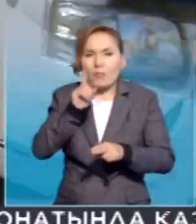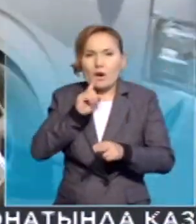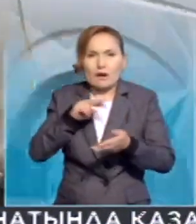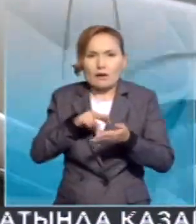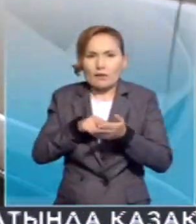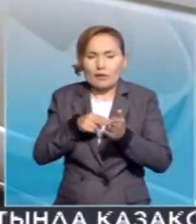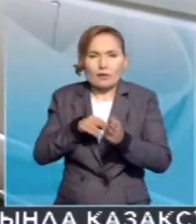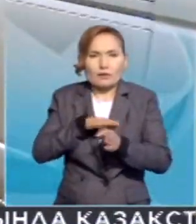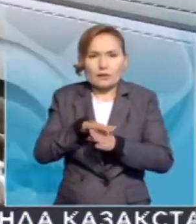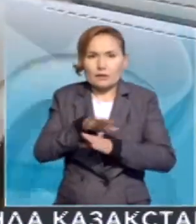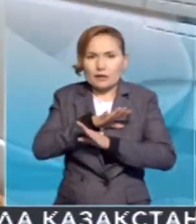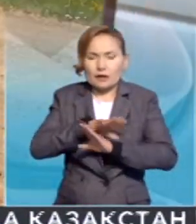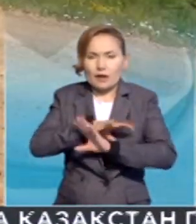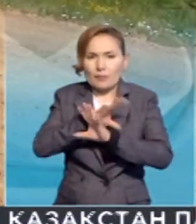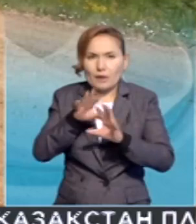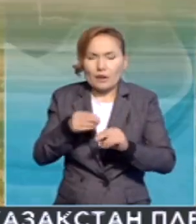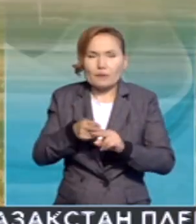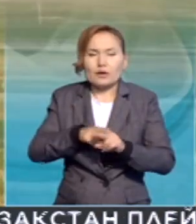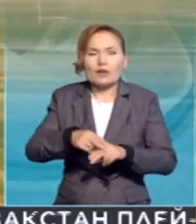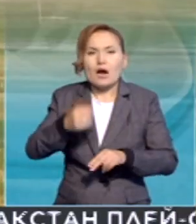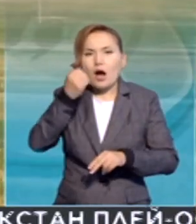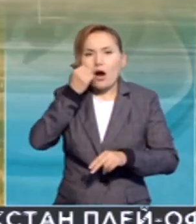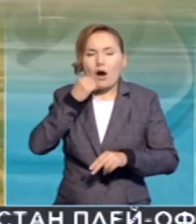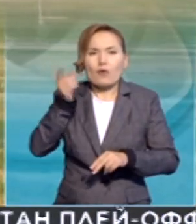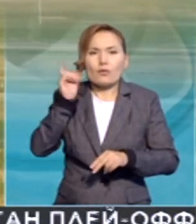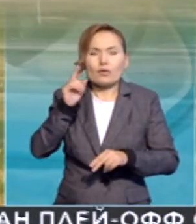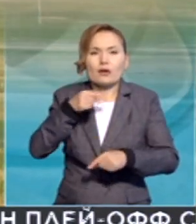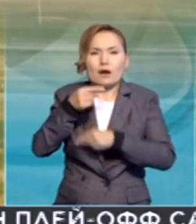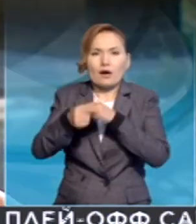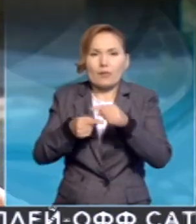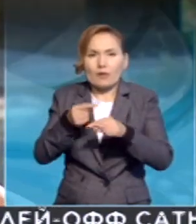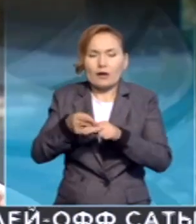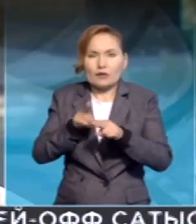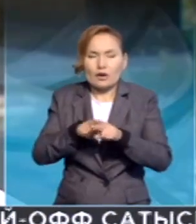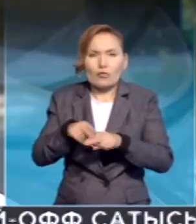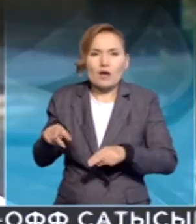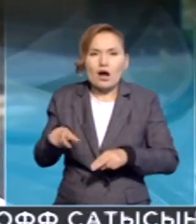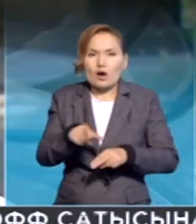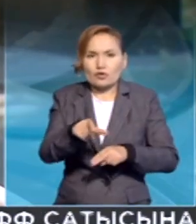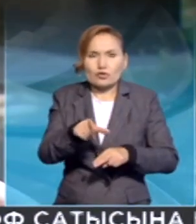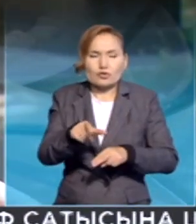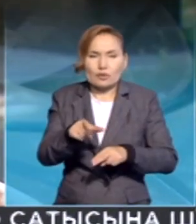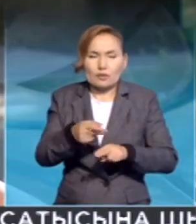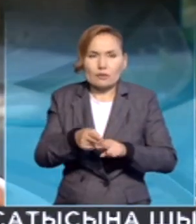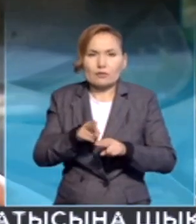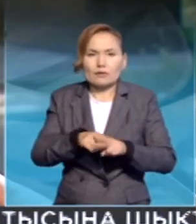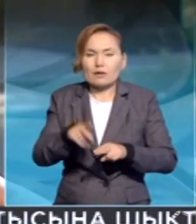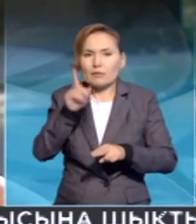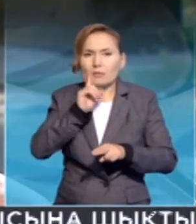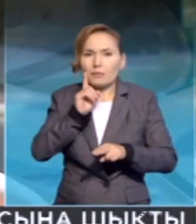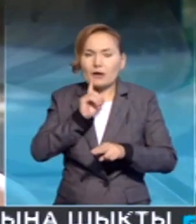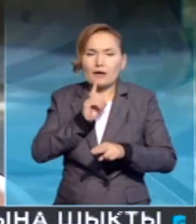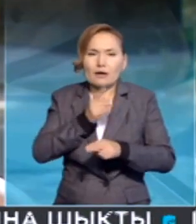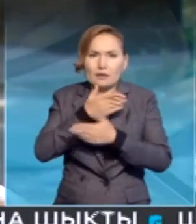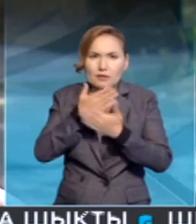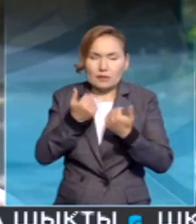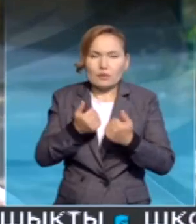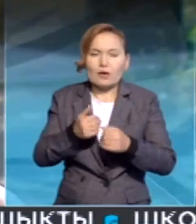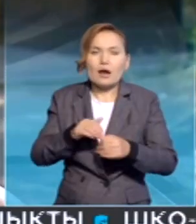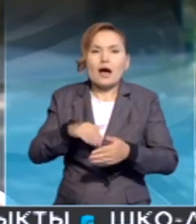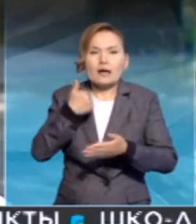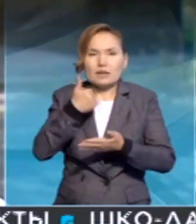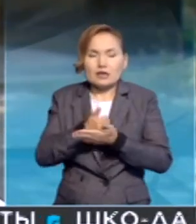Бұған түрлі себеп бар. Соның бірі көне жәдігерлерге апаратын жолдың жоқтығы. Туристік маршрут жасалып жатыр.